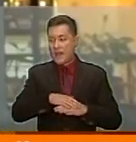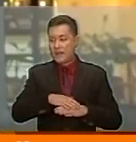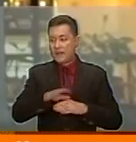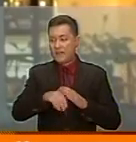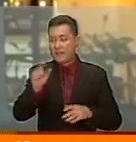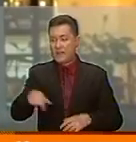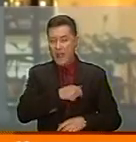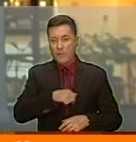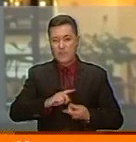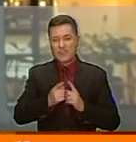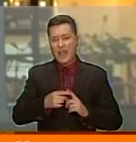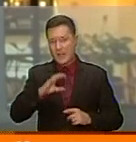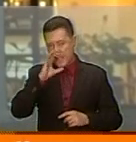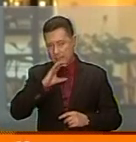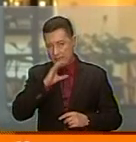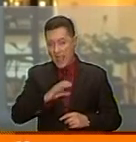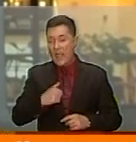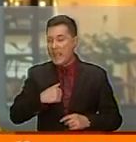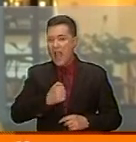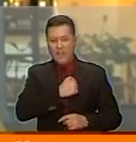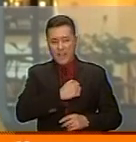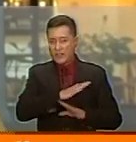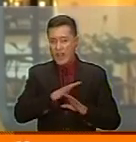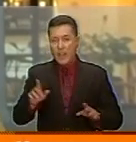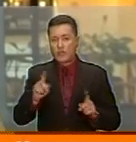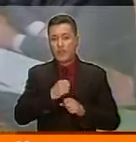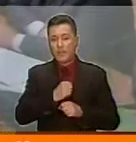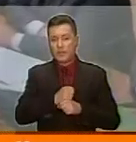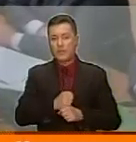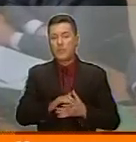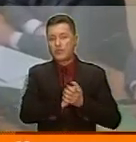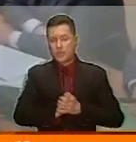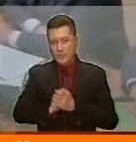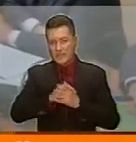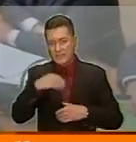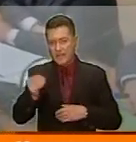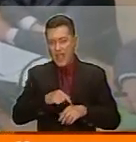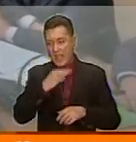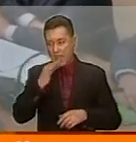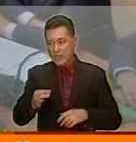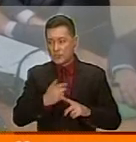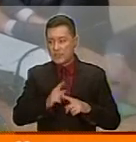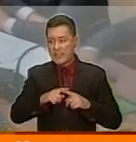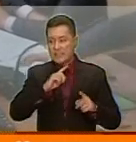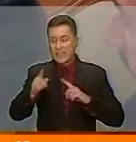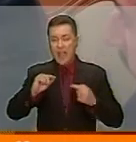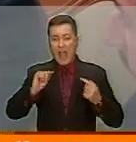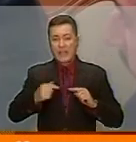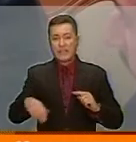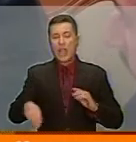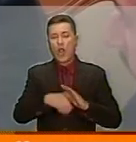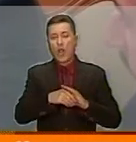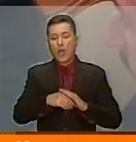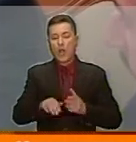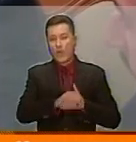не жалію за те, що я поступив. Хай суспільство дає реакцію. Тепер по черзі. Це засідання антикорупційного комітету. По обидва